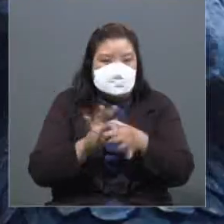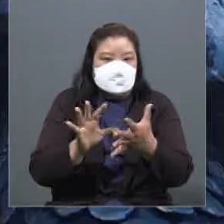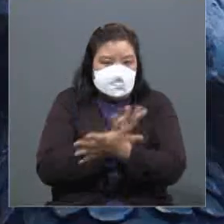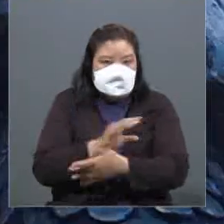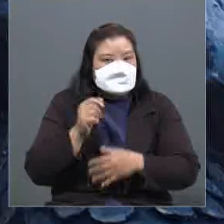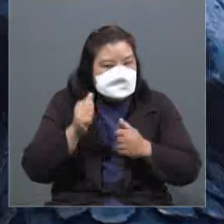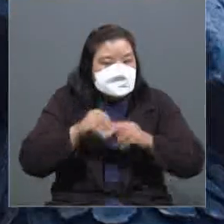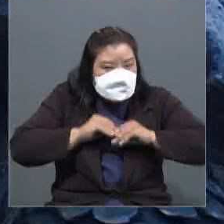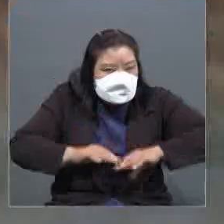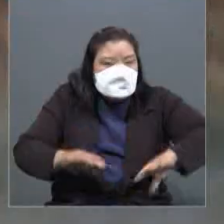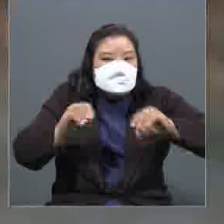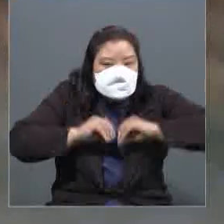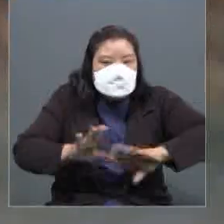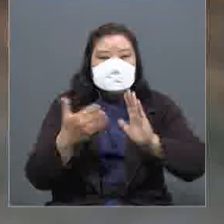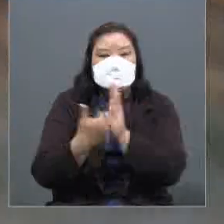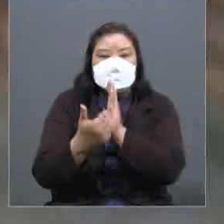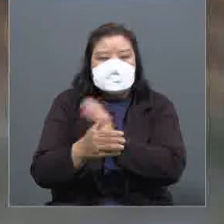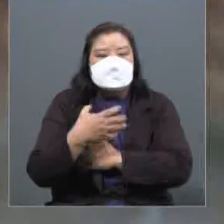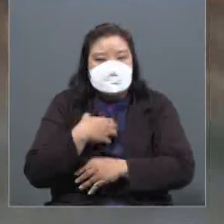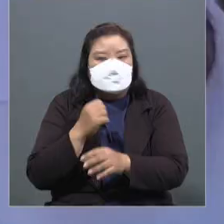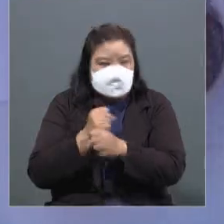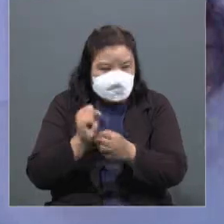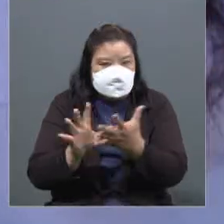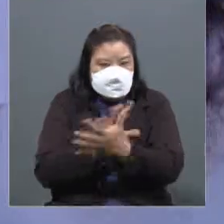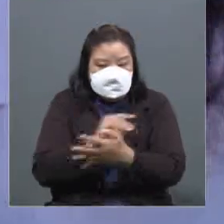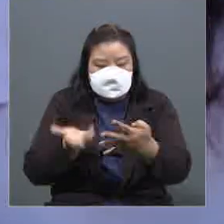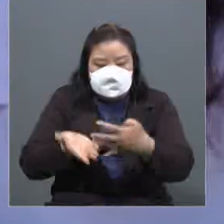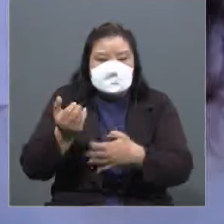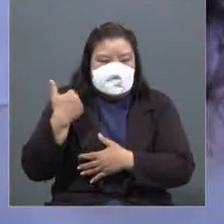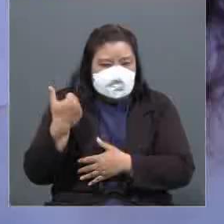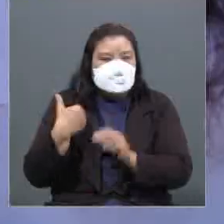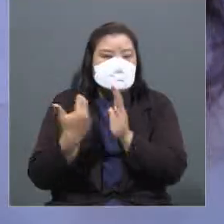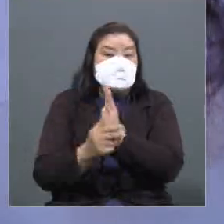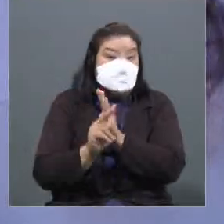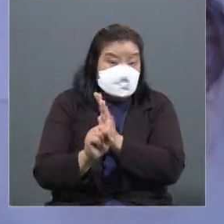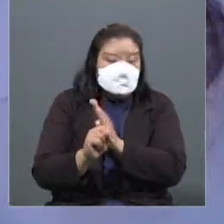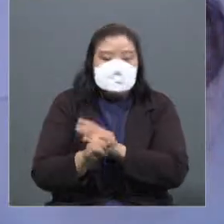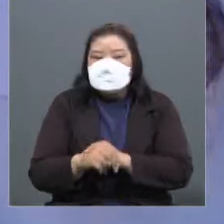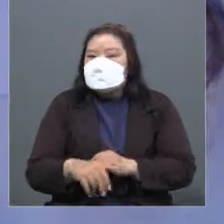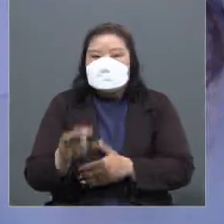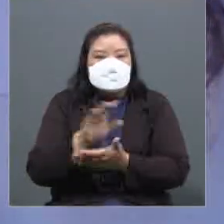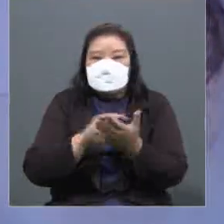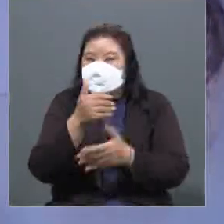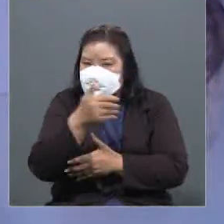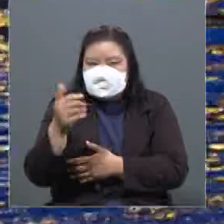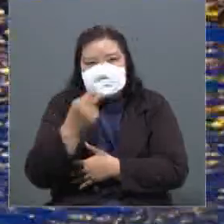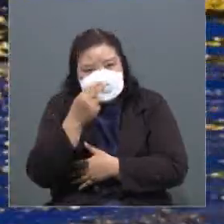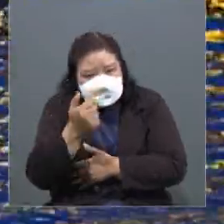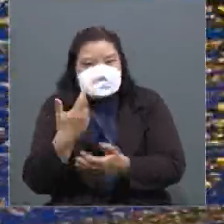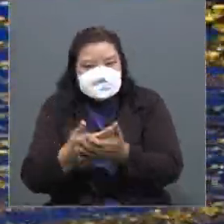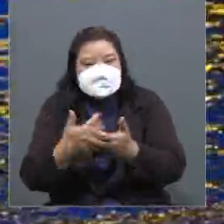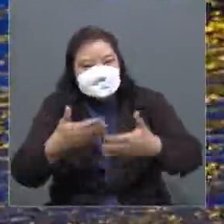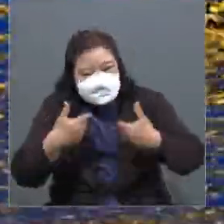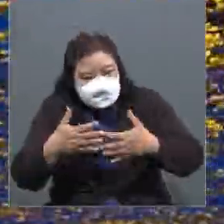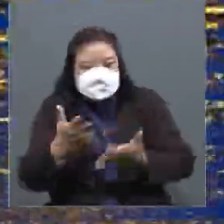รมอันดีงามของท้องถิ่นยกระดับงานประเพณีสำคัญของจังหวัดสกลนครสู่ระดับประเทศประชาชนมีรายได้